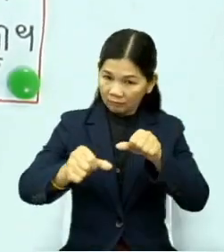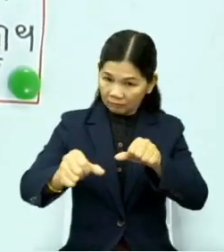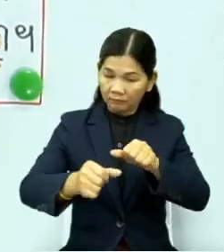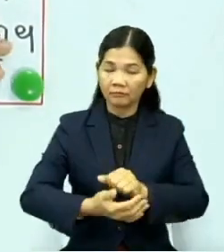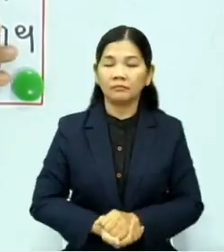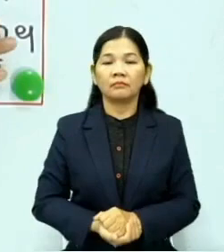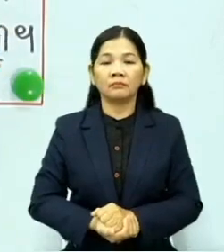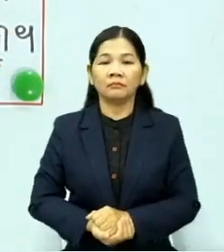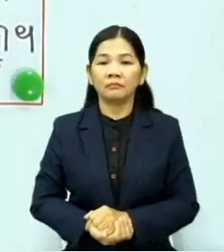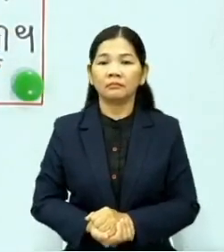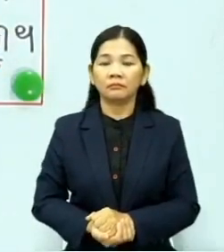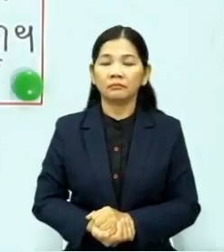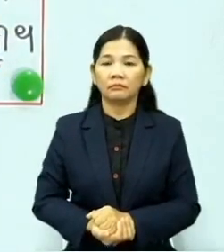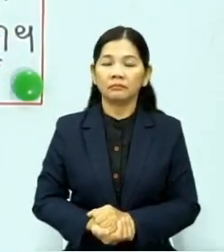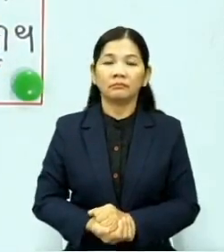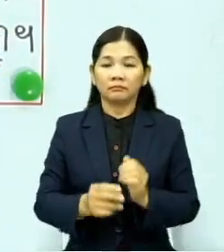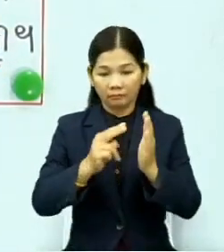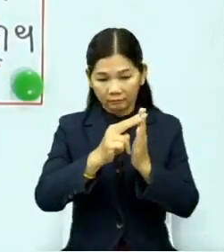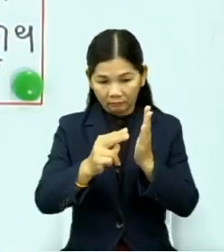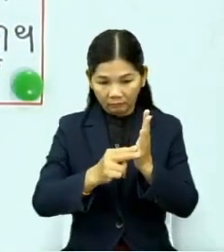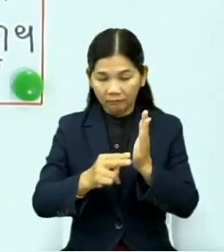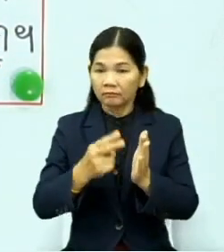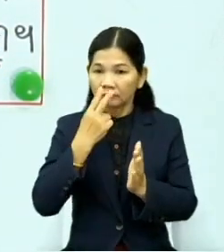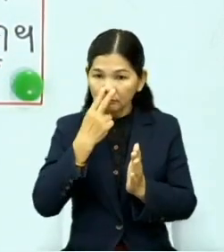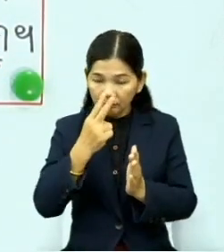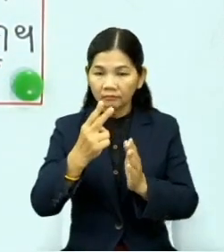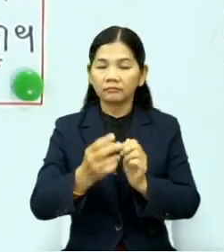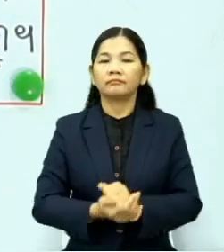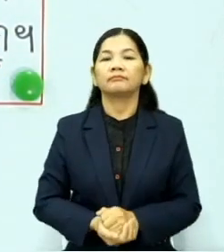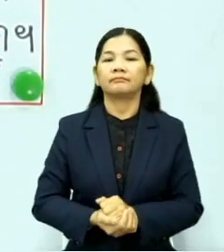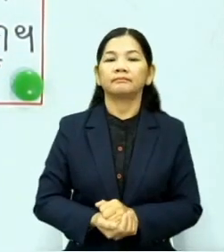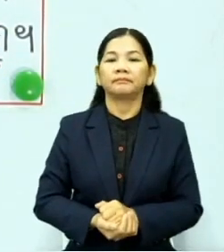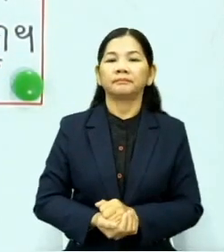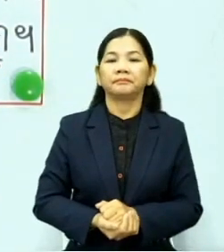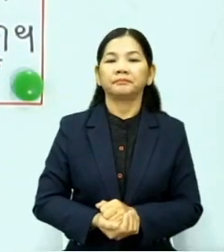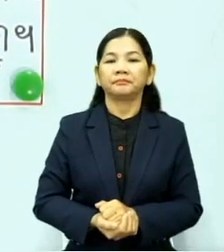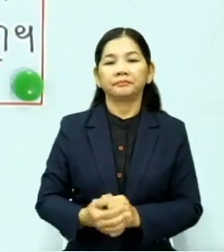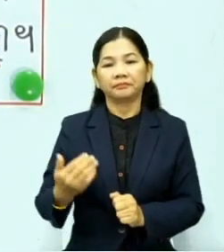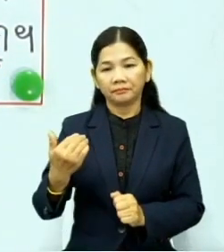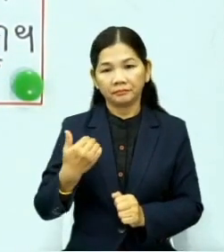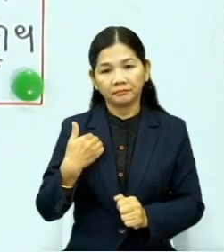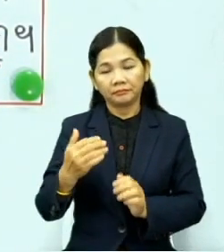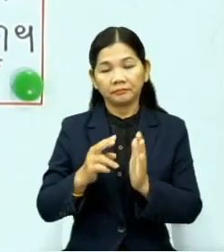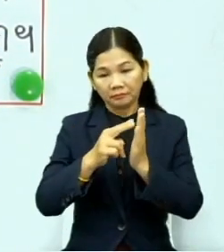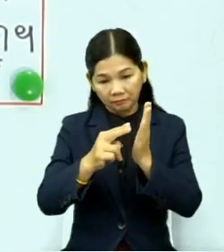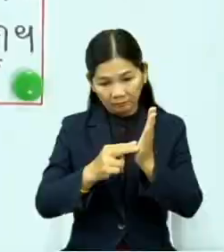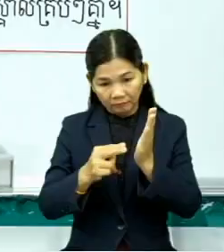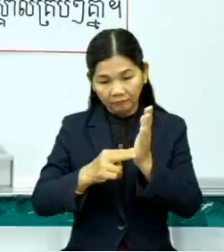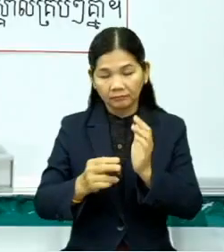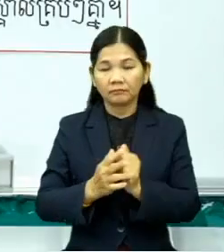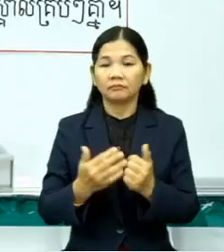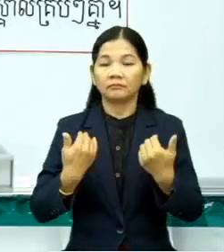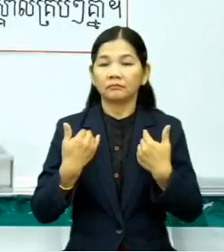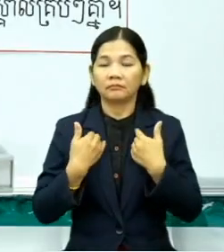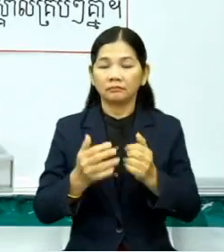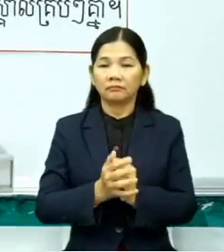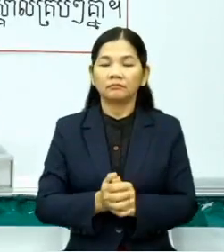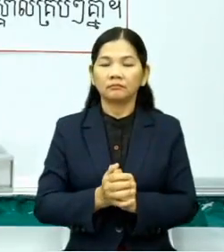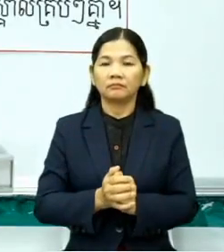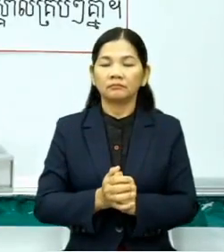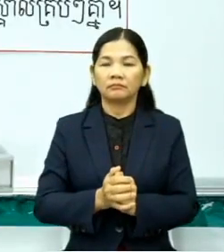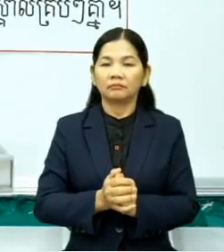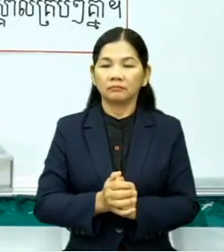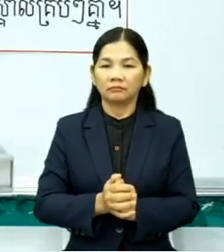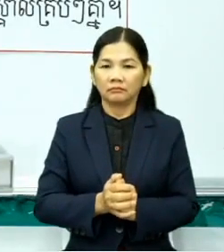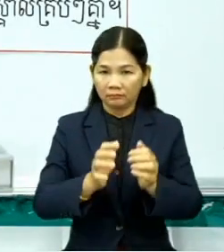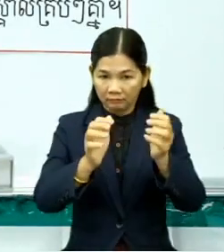tiết là con nát bàn tay là con ông ạ tạ bạ tạ bạ dương là con mươi con ông ạ tạ bạ tạ bạ dương là con nát chấm là con ông ạ tạ bạ tạ bạ dương cứ chạp kì dọc móc tại